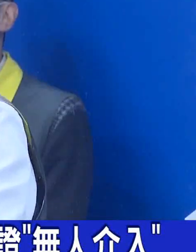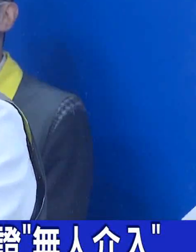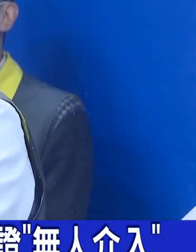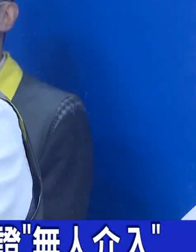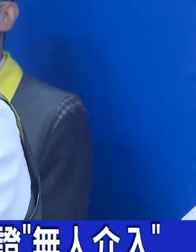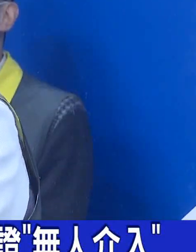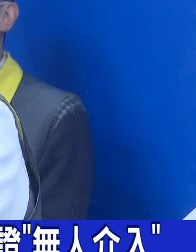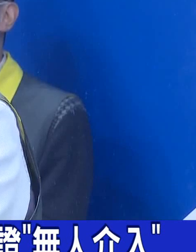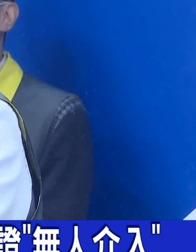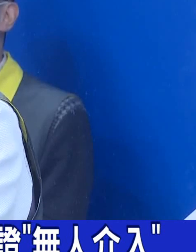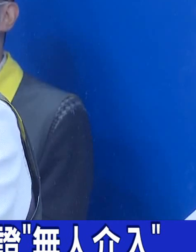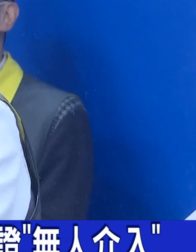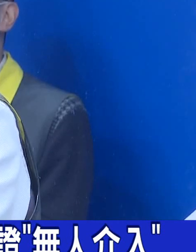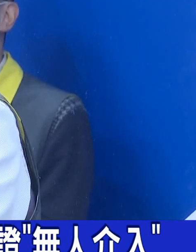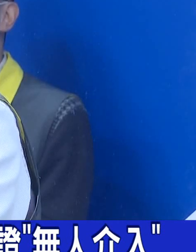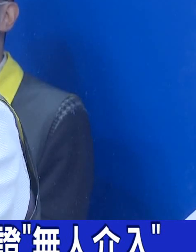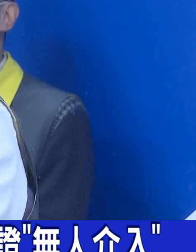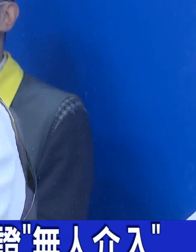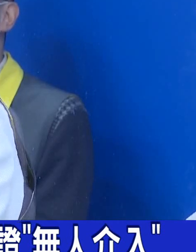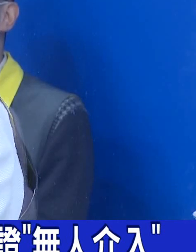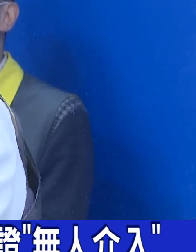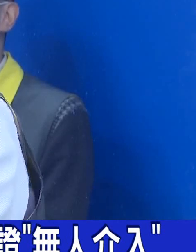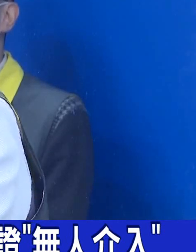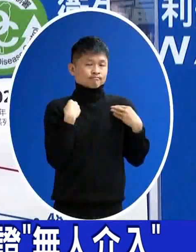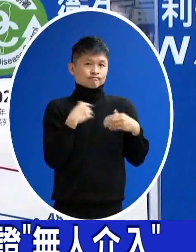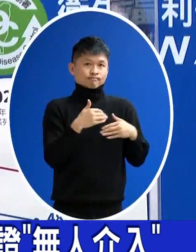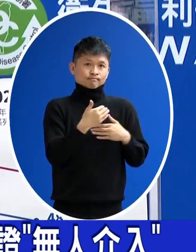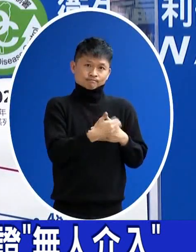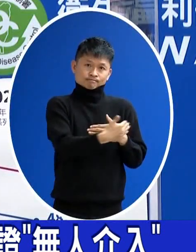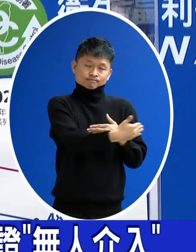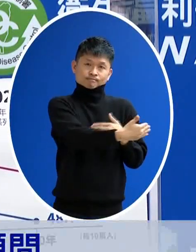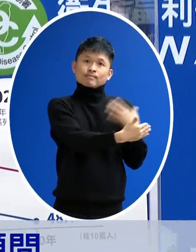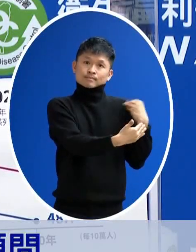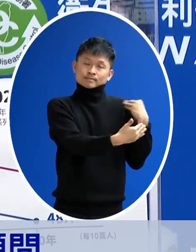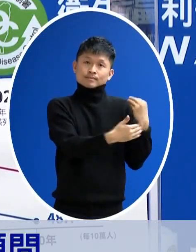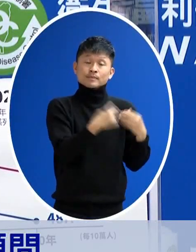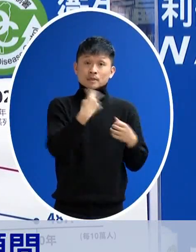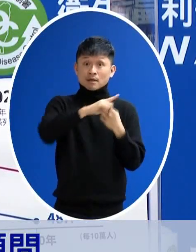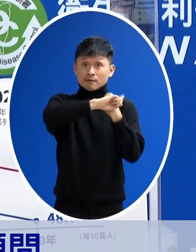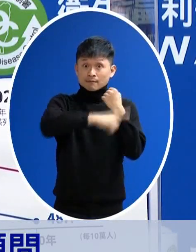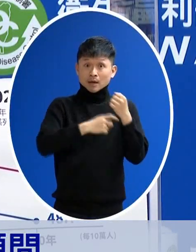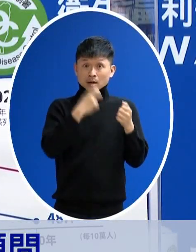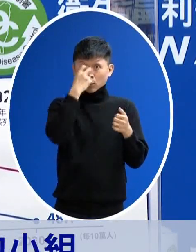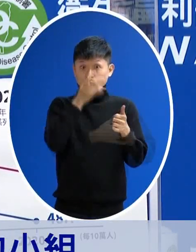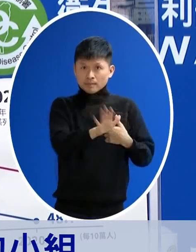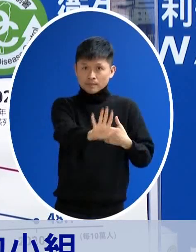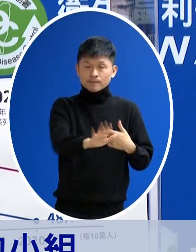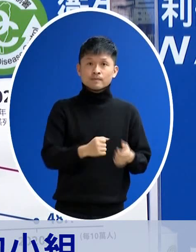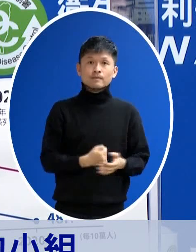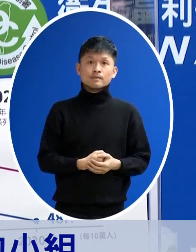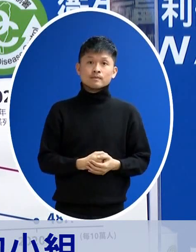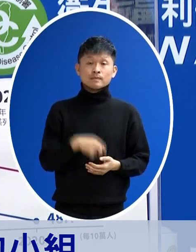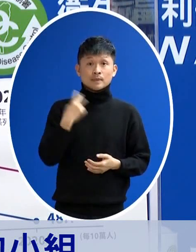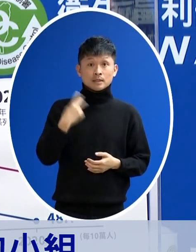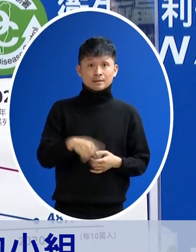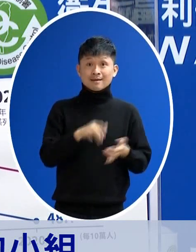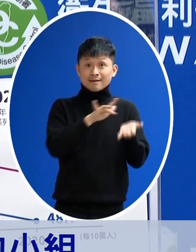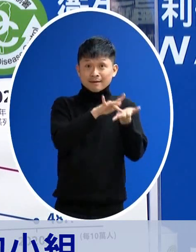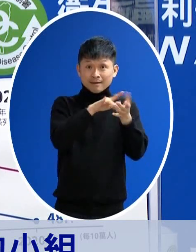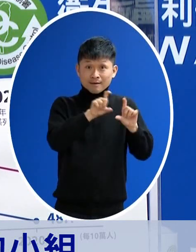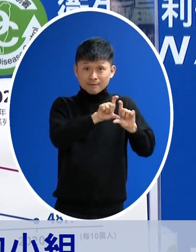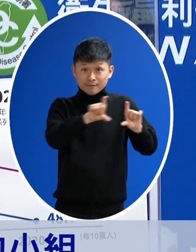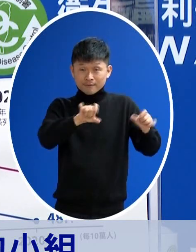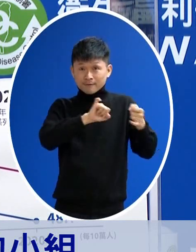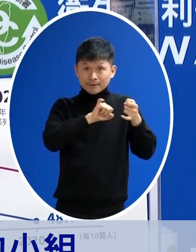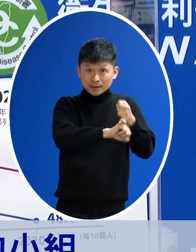传的立委官说或介入完全没发生。 一方面也有法律的顾问，一方面有一个采购的小